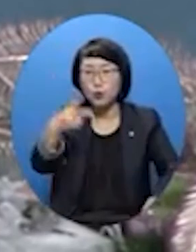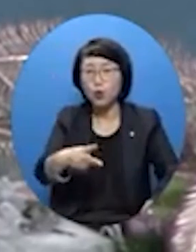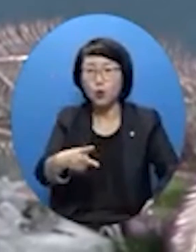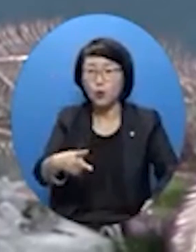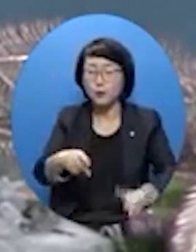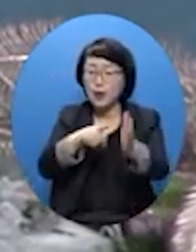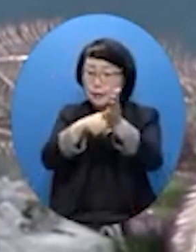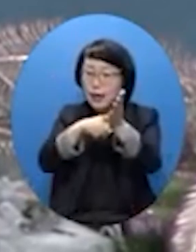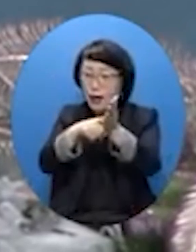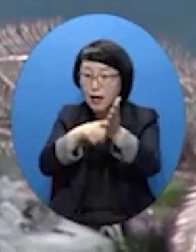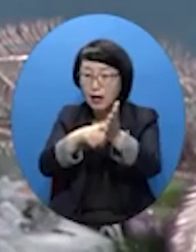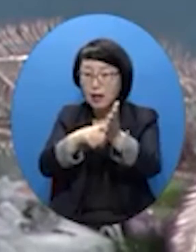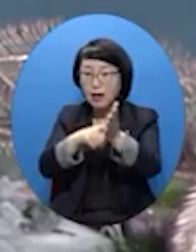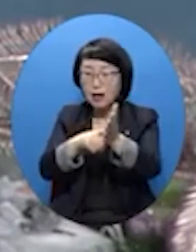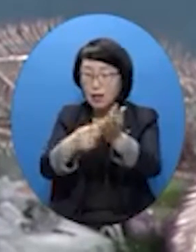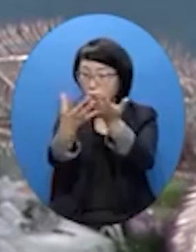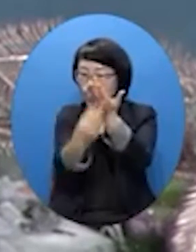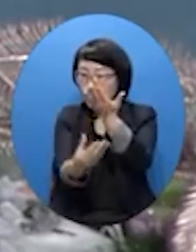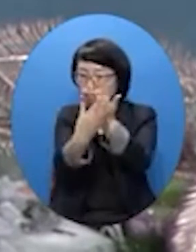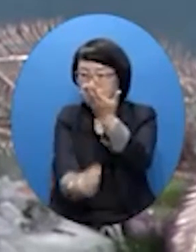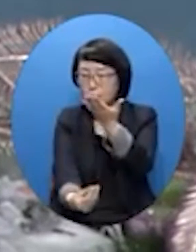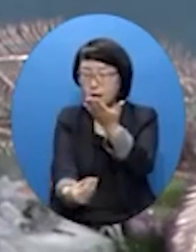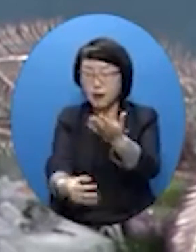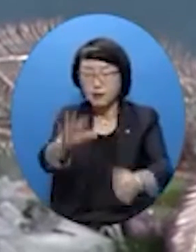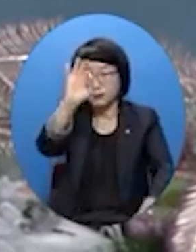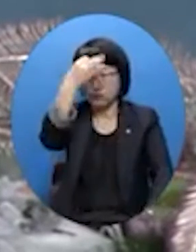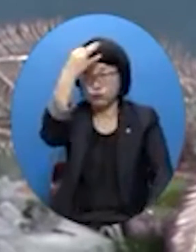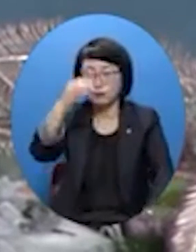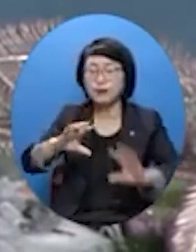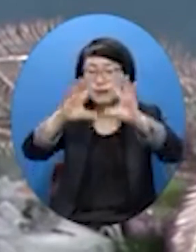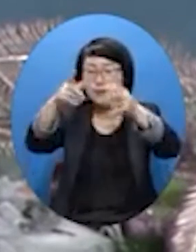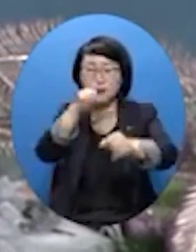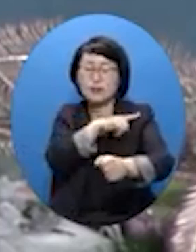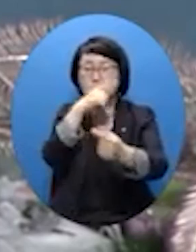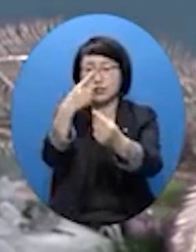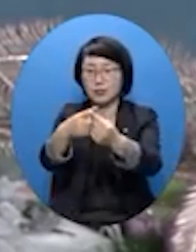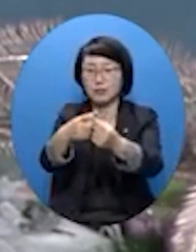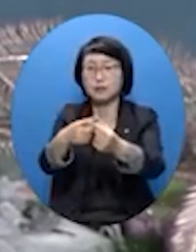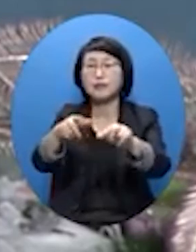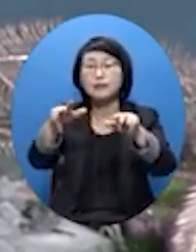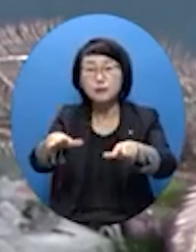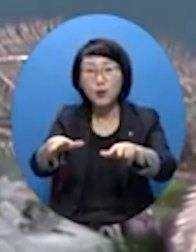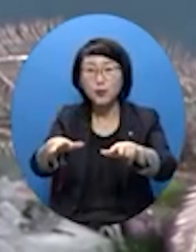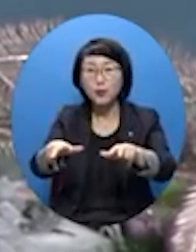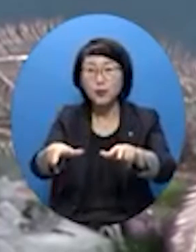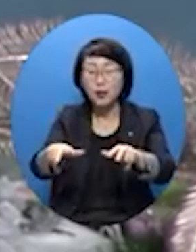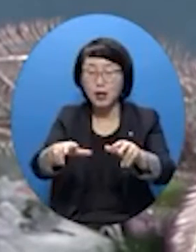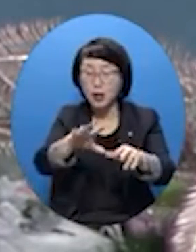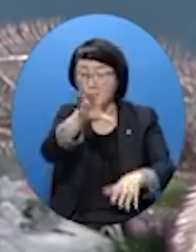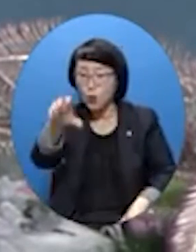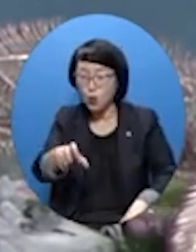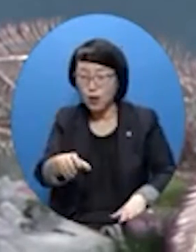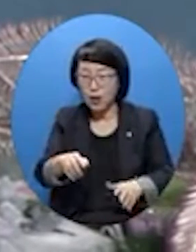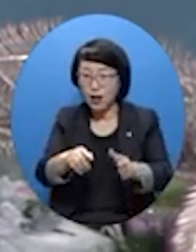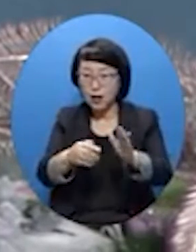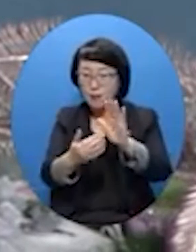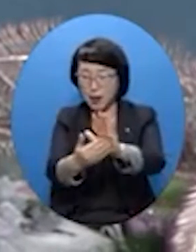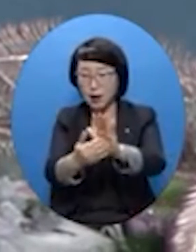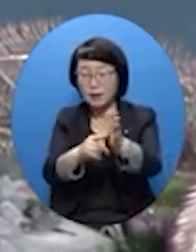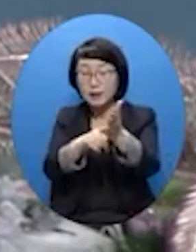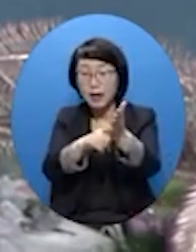치약기술의 그 복제하는 그 기술은 세계적이기 때문에 이번에 코로나19 백신과 치료자가 우리